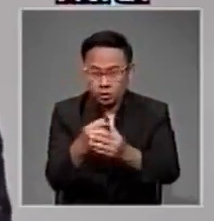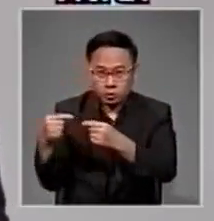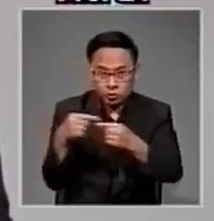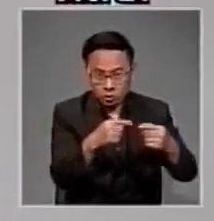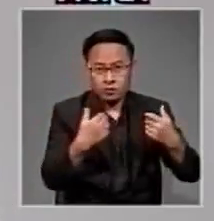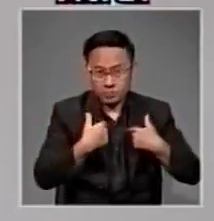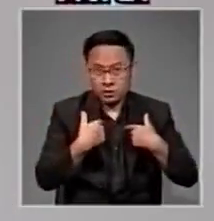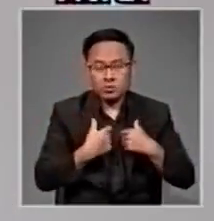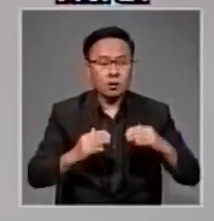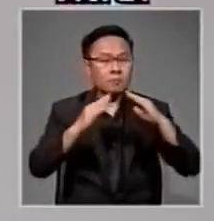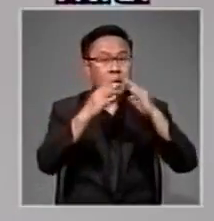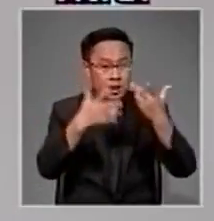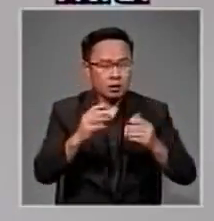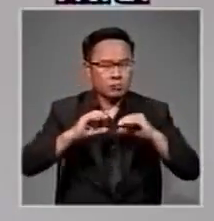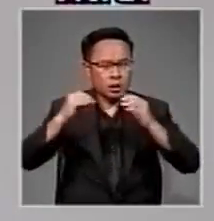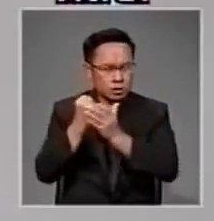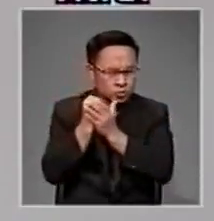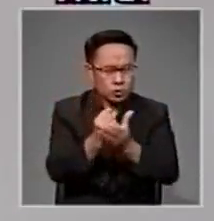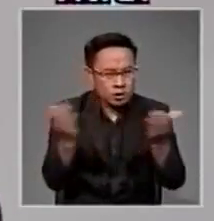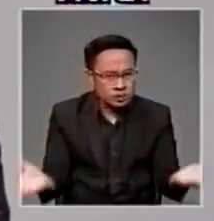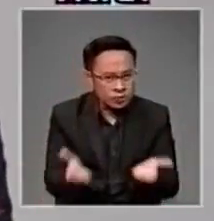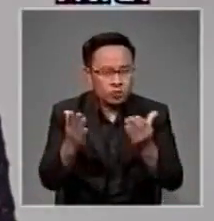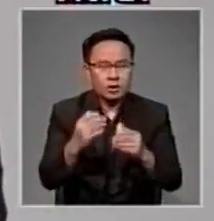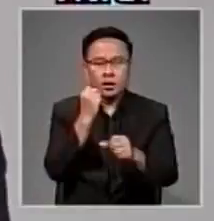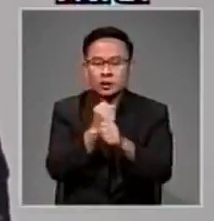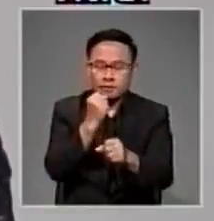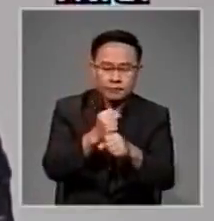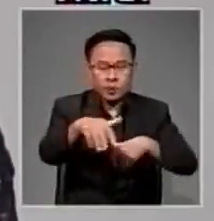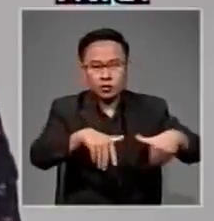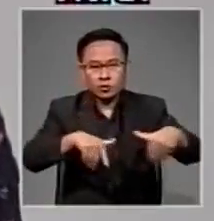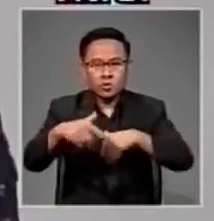ล้วแต่ว่าทางภาครัฐเองก็ไม่ได้ทอดทิ้งพี่น้องประชาชนไปไหนนะคะเพราะว่าหลัง